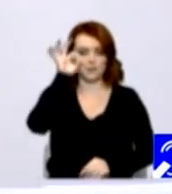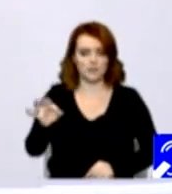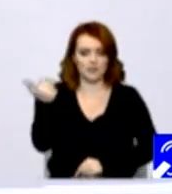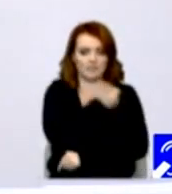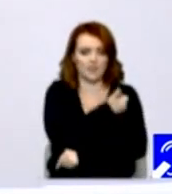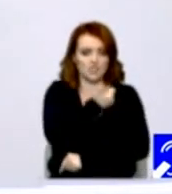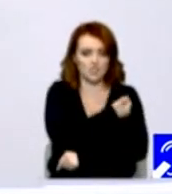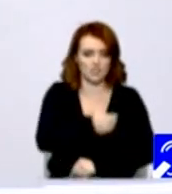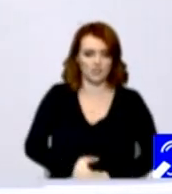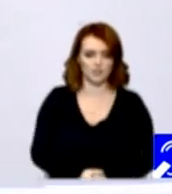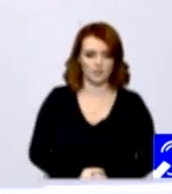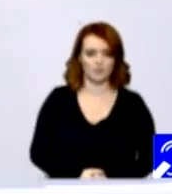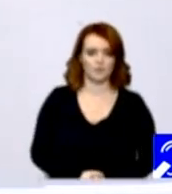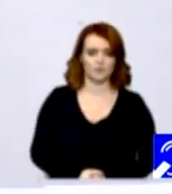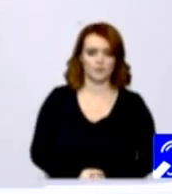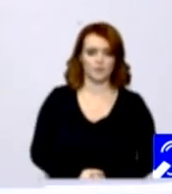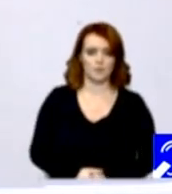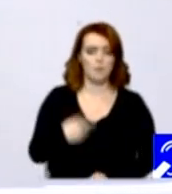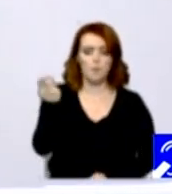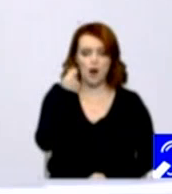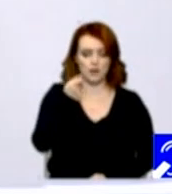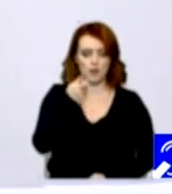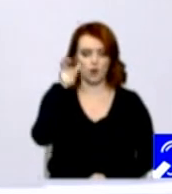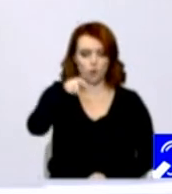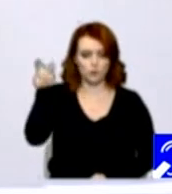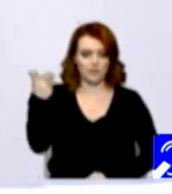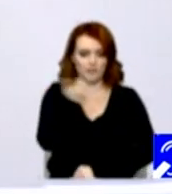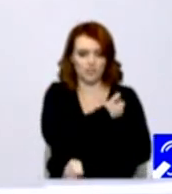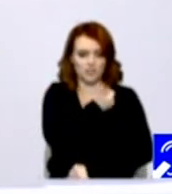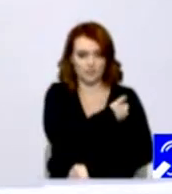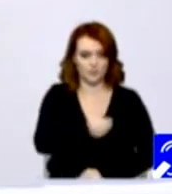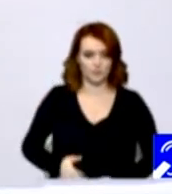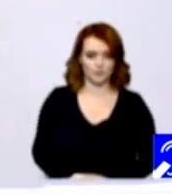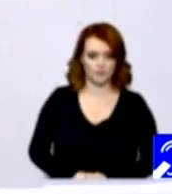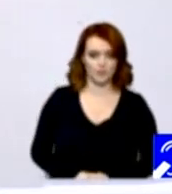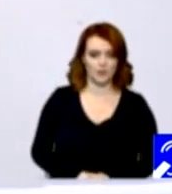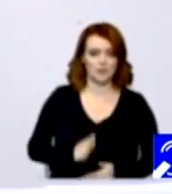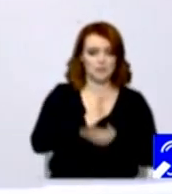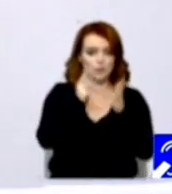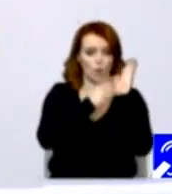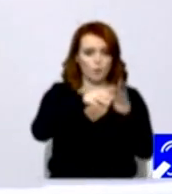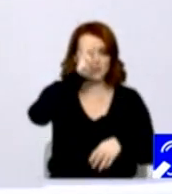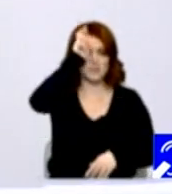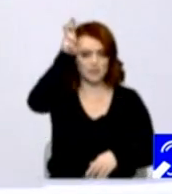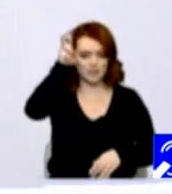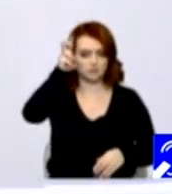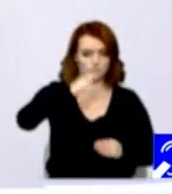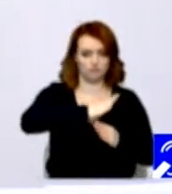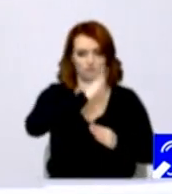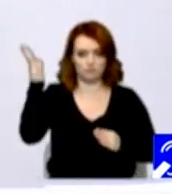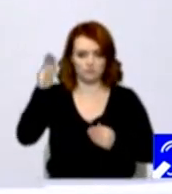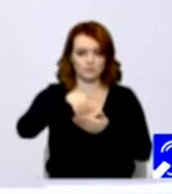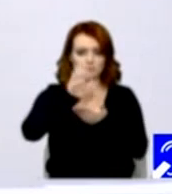have completed iPhone vaccination series Why it can be with you have No access